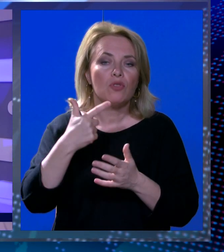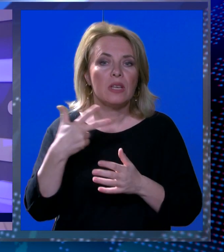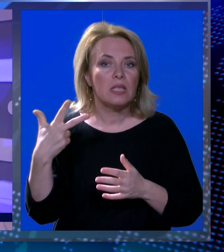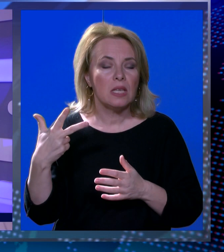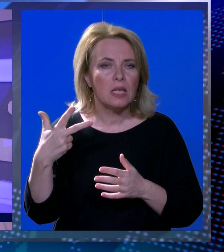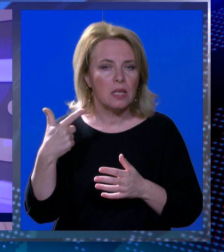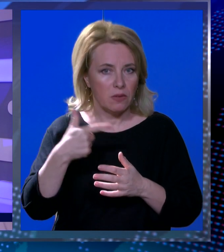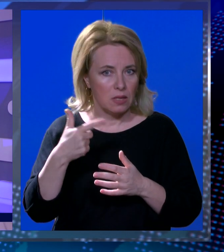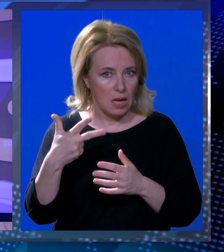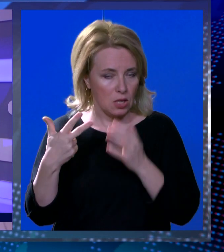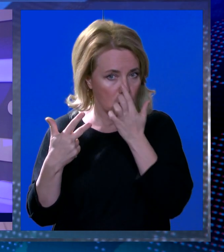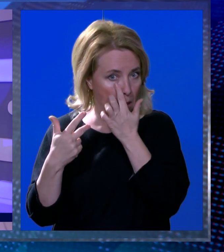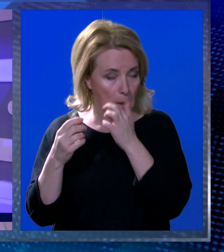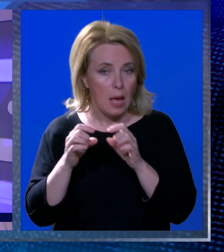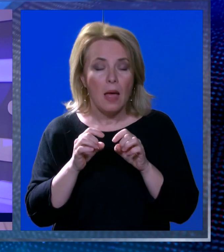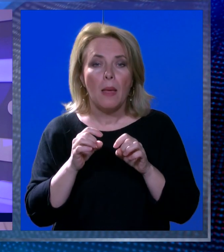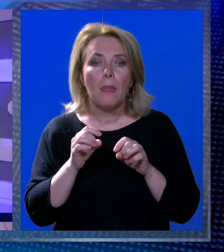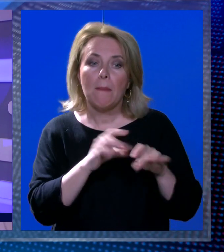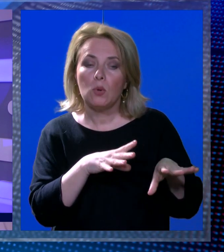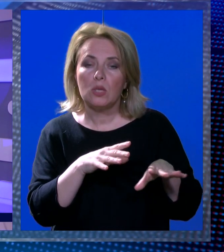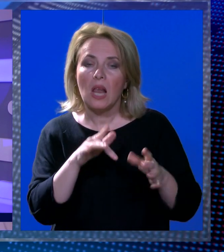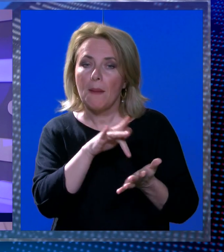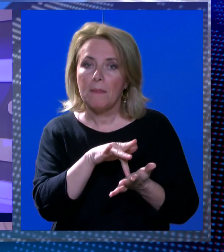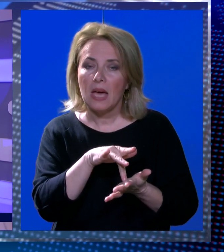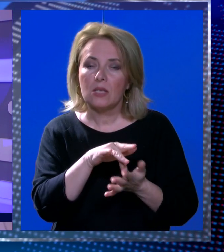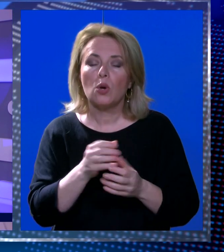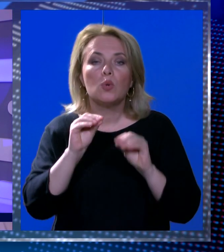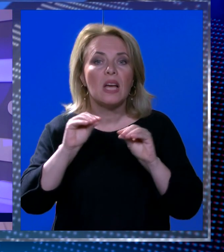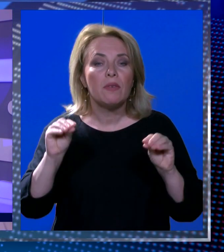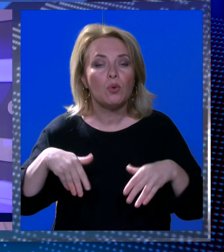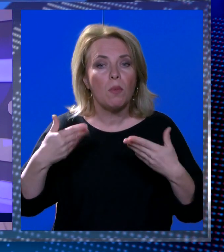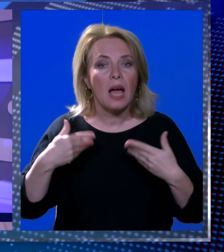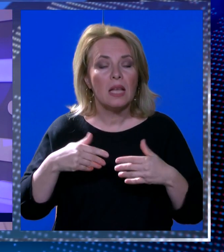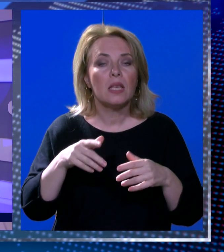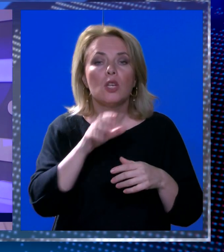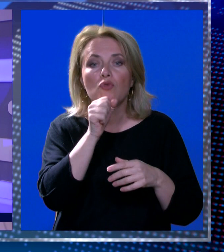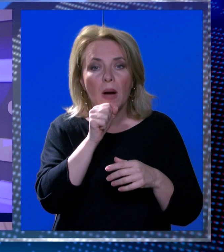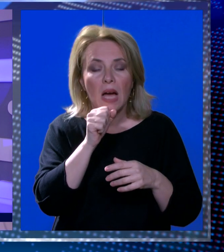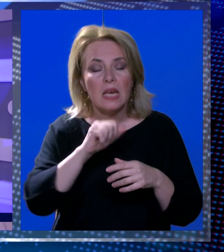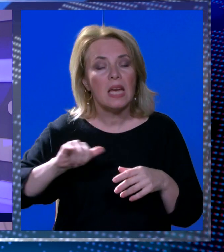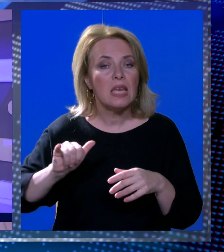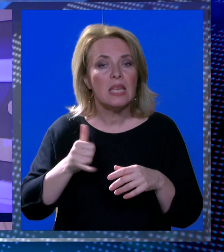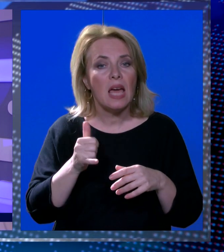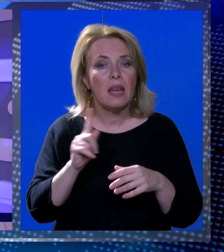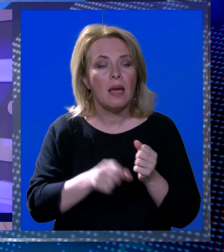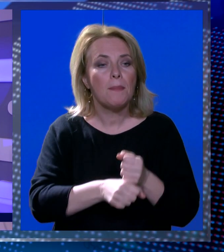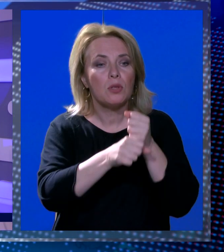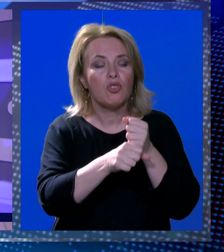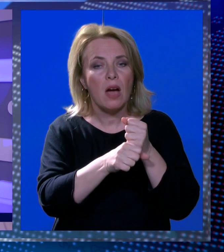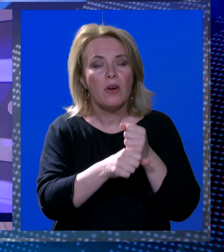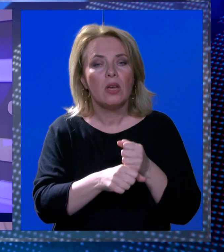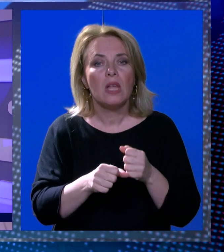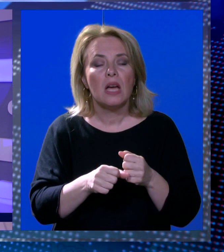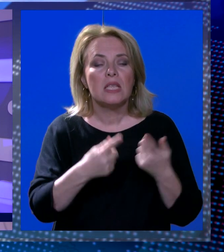s adresom u Metkoviću napustila je svoje pozicije u Savjetu mladih Dubrovačko-neretvanske županije jer, kako navode,